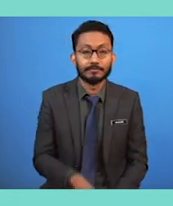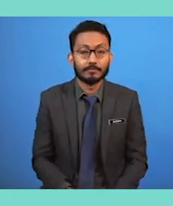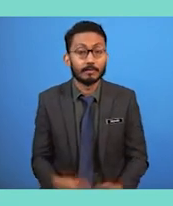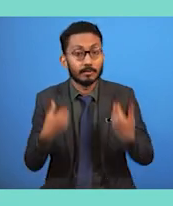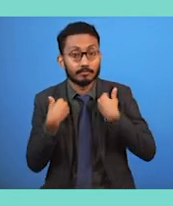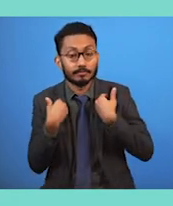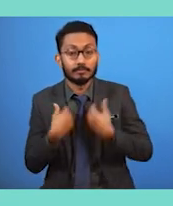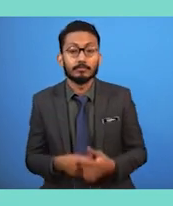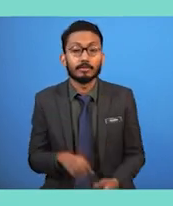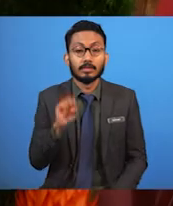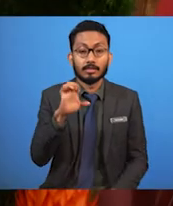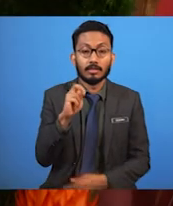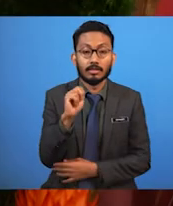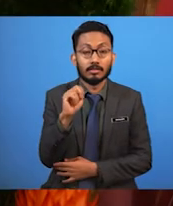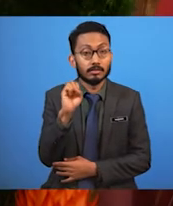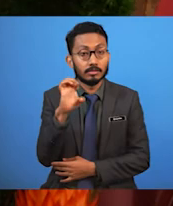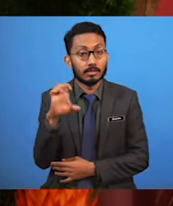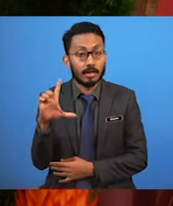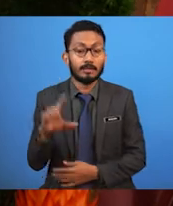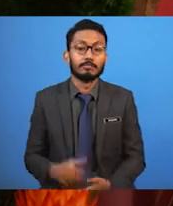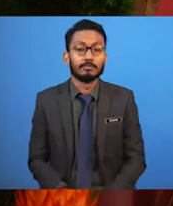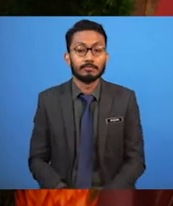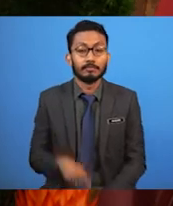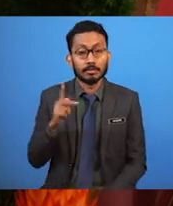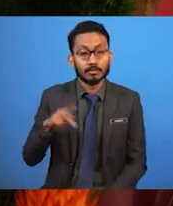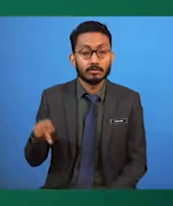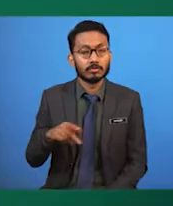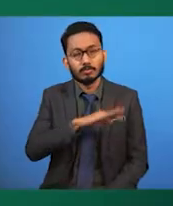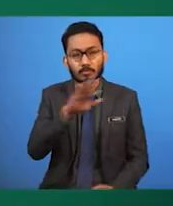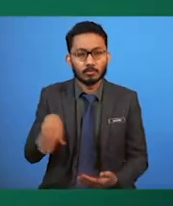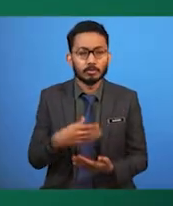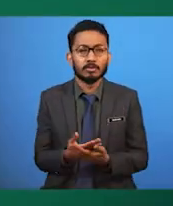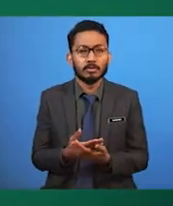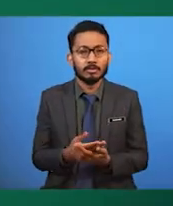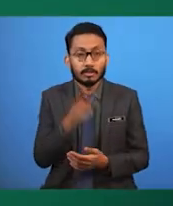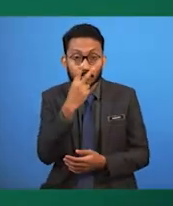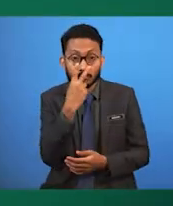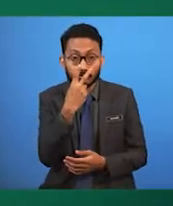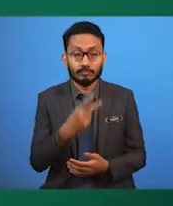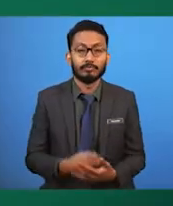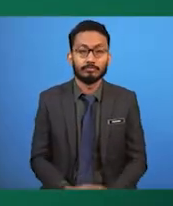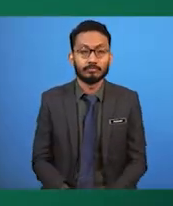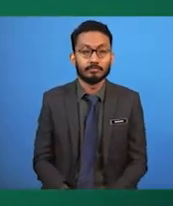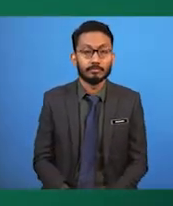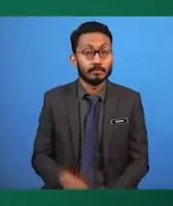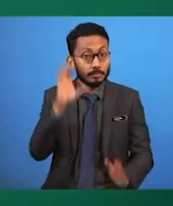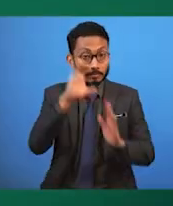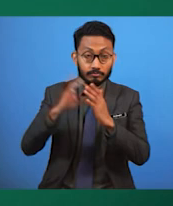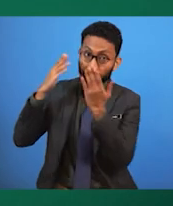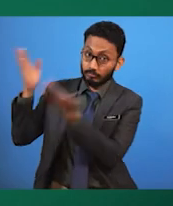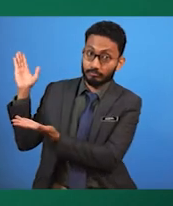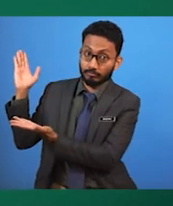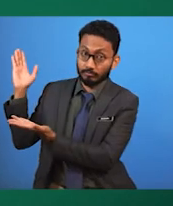yang berfilamen. Para pelajar sekalian, perhatikan gambar di paparan. Inilah rupa